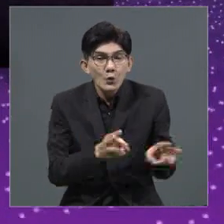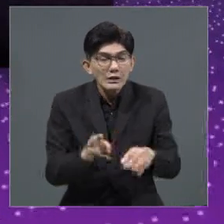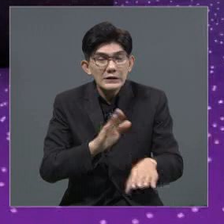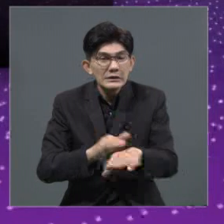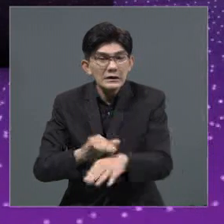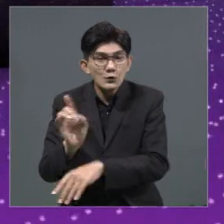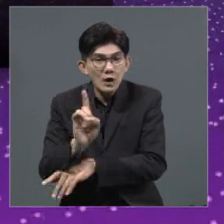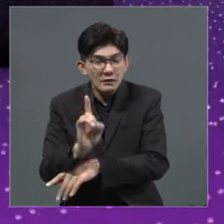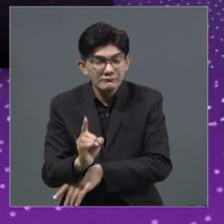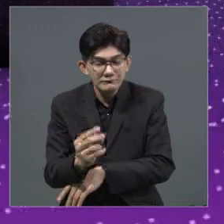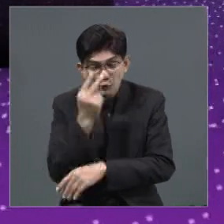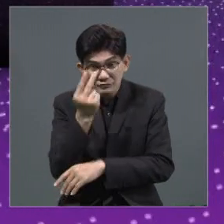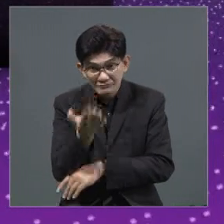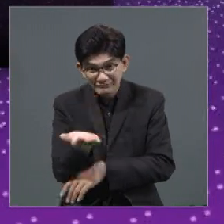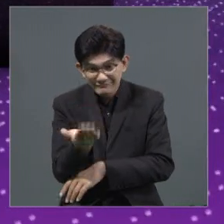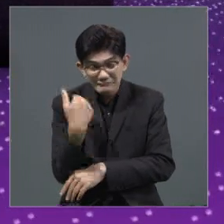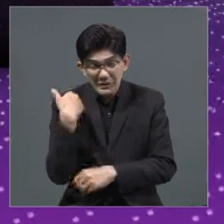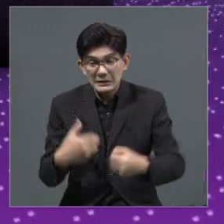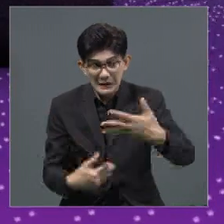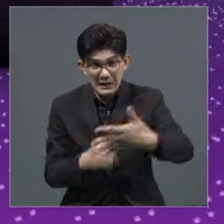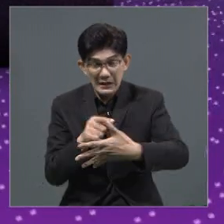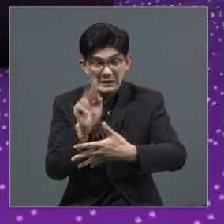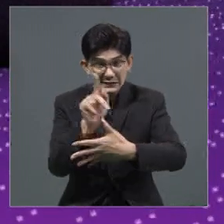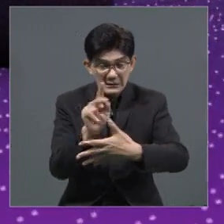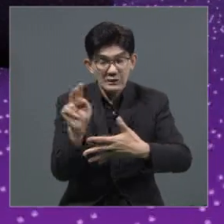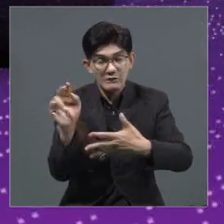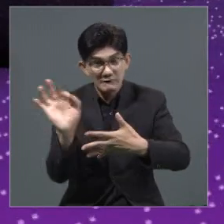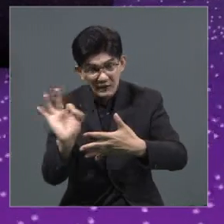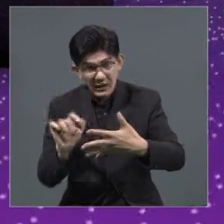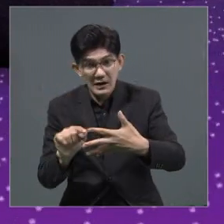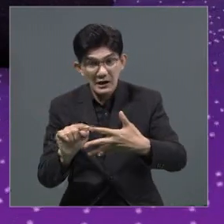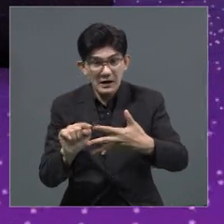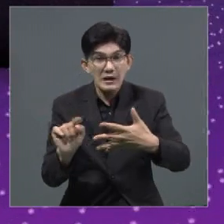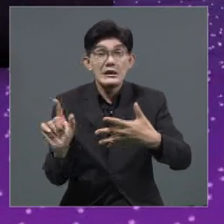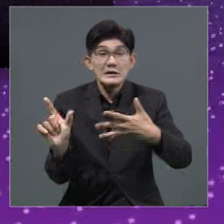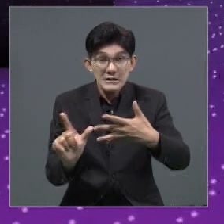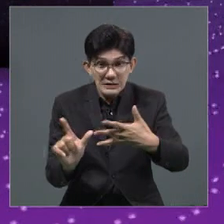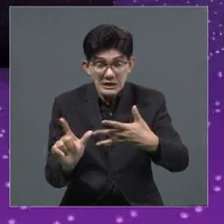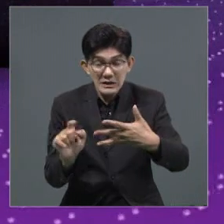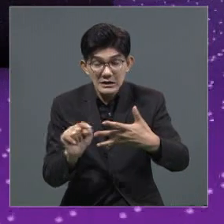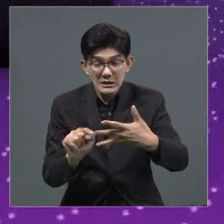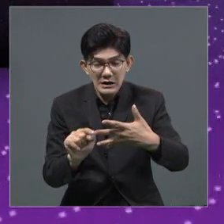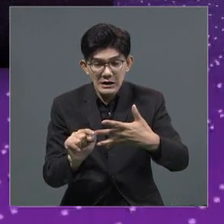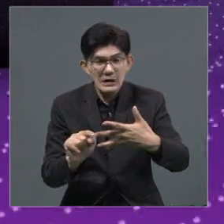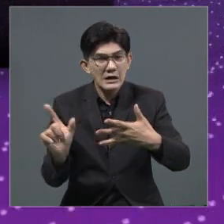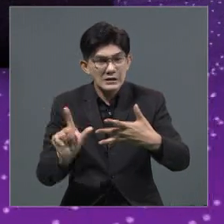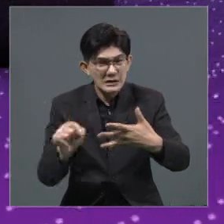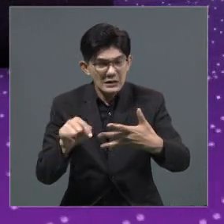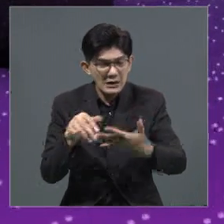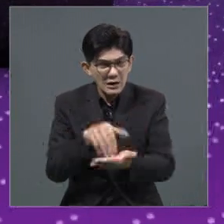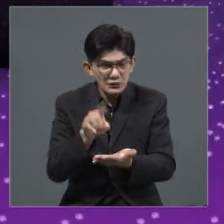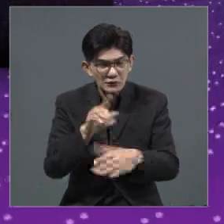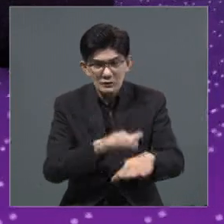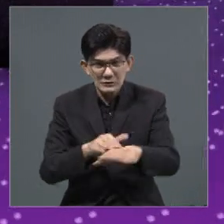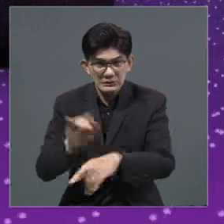เตือนภัยคุณผู้ชมดูที่หน้าจอมันจะมี 5ระดับเขียวน้ำเงินใช่่มั้ยฮะพอเป็นระดับสีเหลืองปุ๊บเนี่ยทางศูนย์เตือนภัย